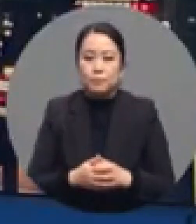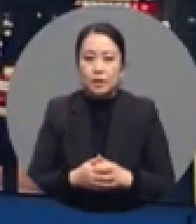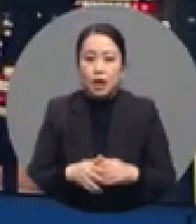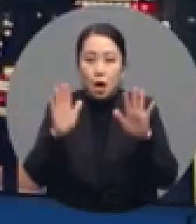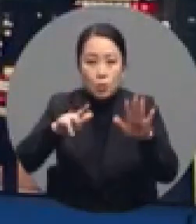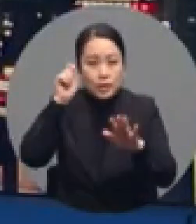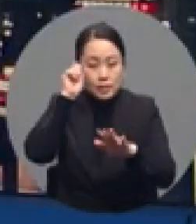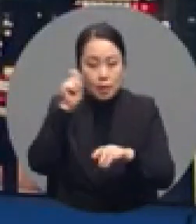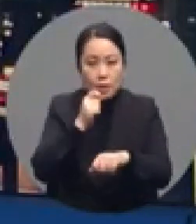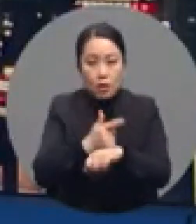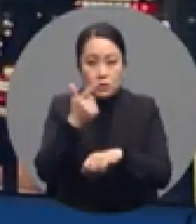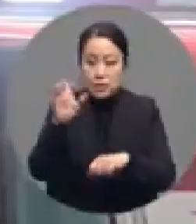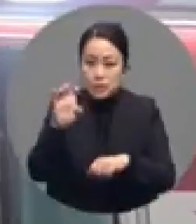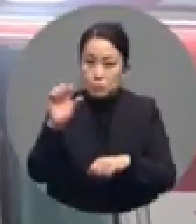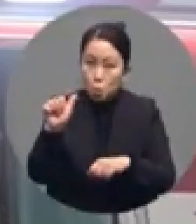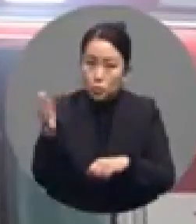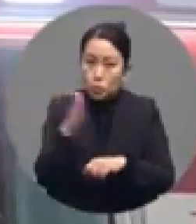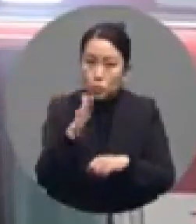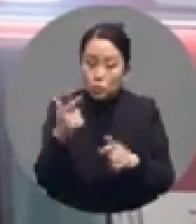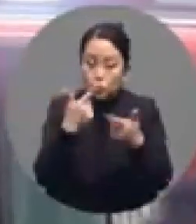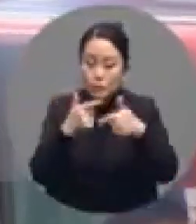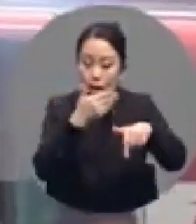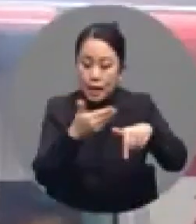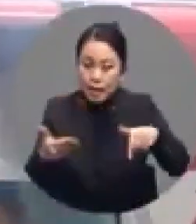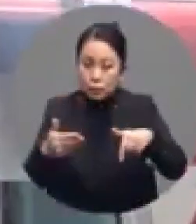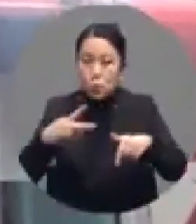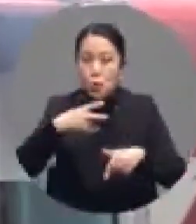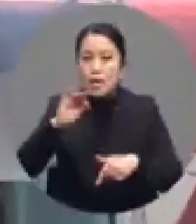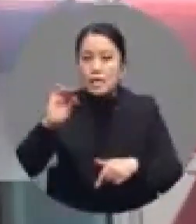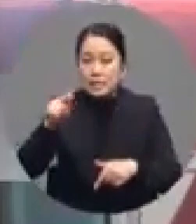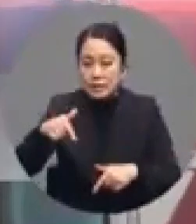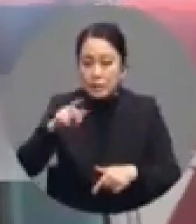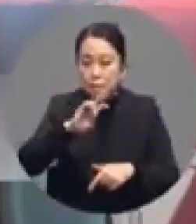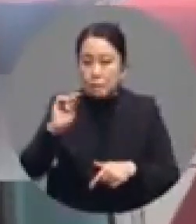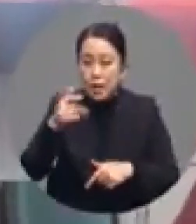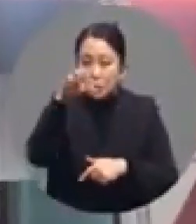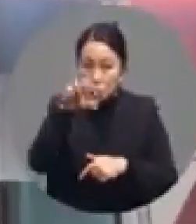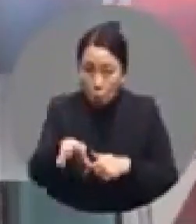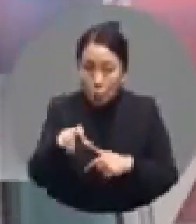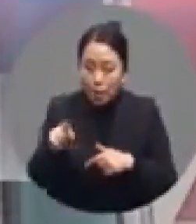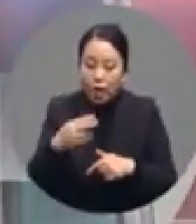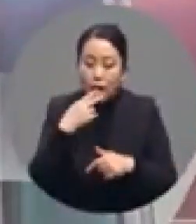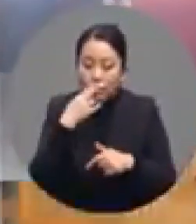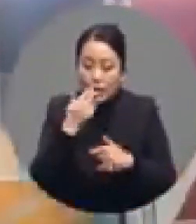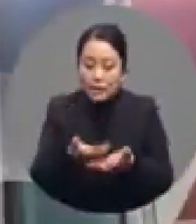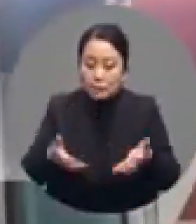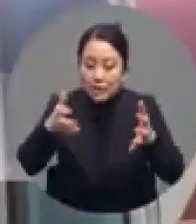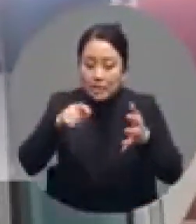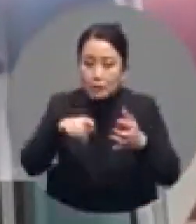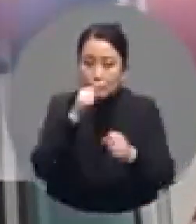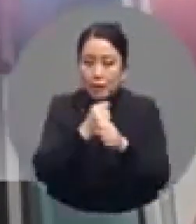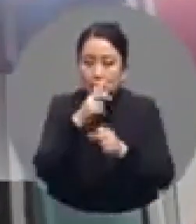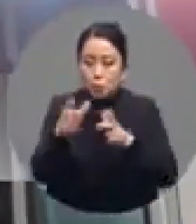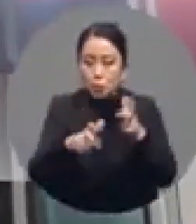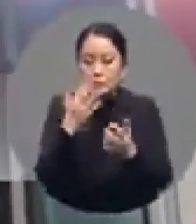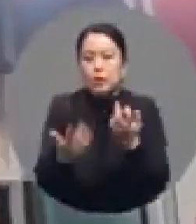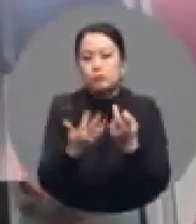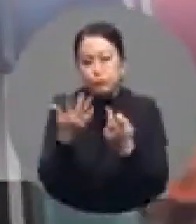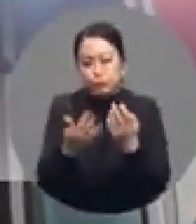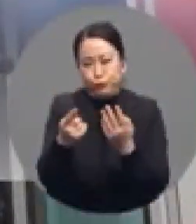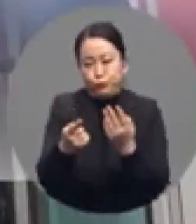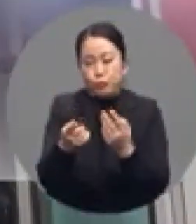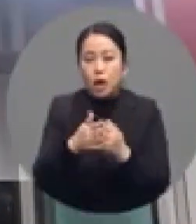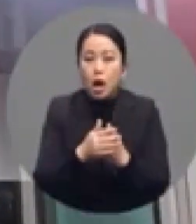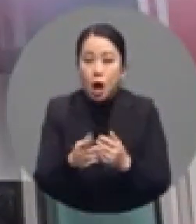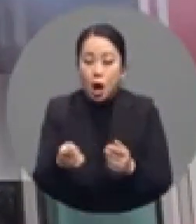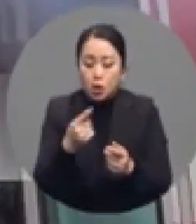오늘 새벽 6시 45분쯤 부산 강서구 식만동의 한 플라스틱 포장용기 제조 공장에서 불이 났습니다.